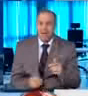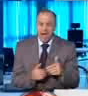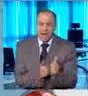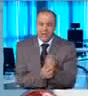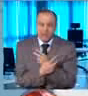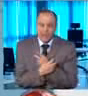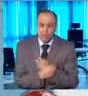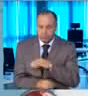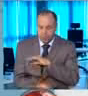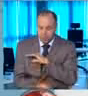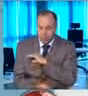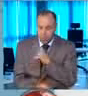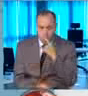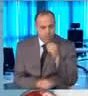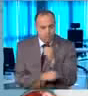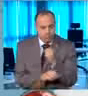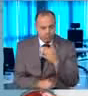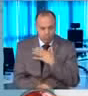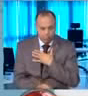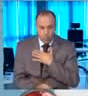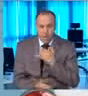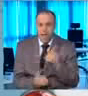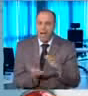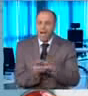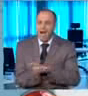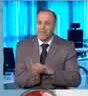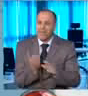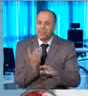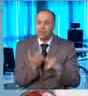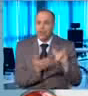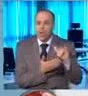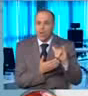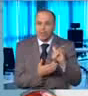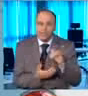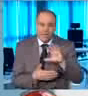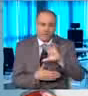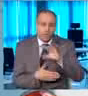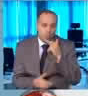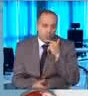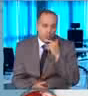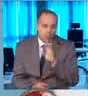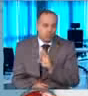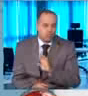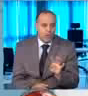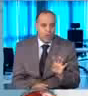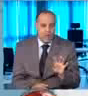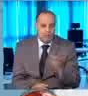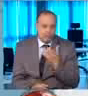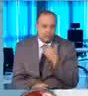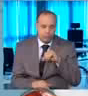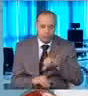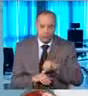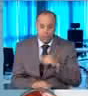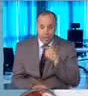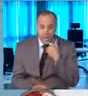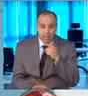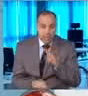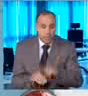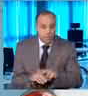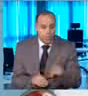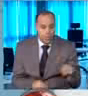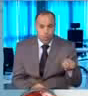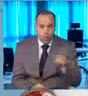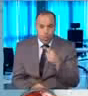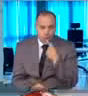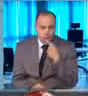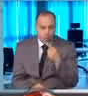اليوم مسؤوليتها عن انفجار في قاعدة جوية لحلف شمال الأطلسي شمال العاصمة كابول، وحسب مسؤولين محليين